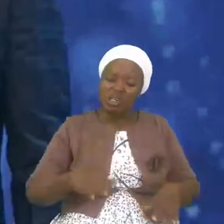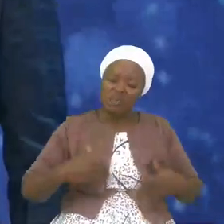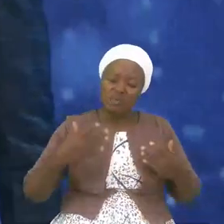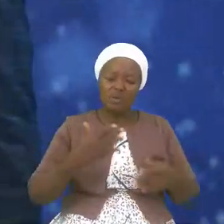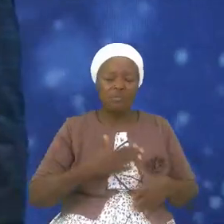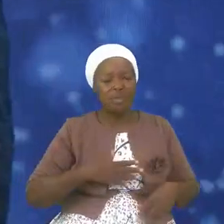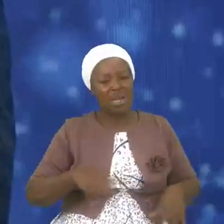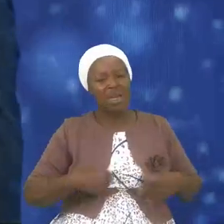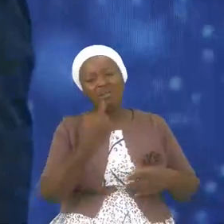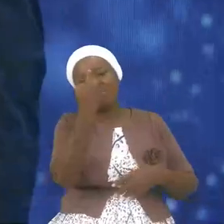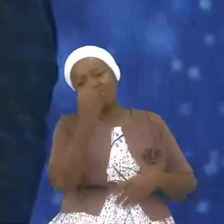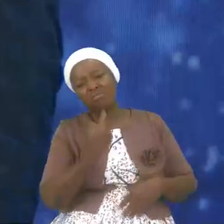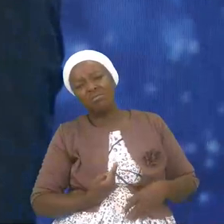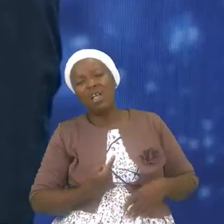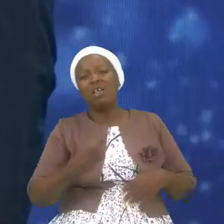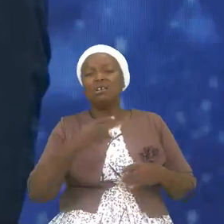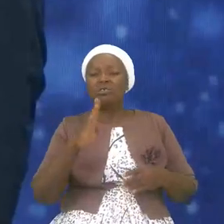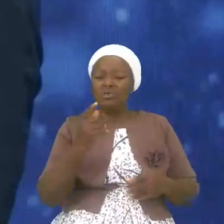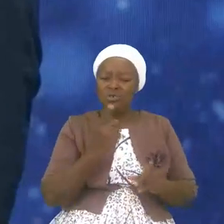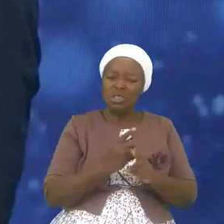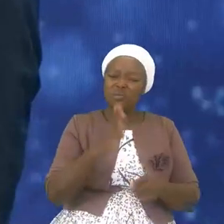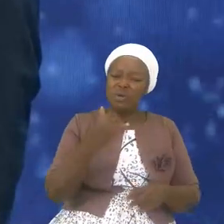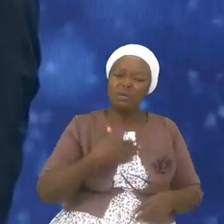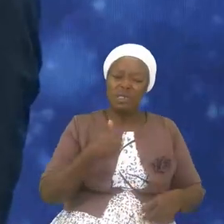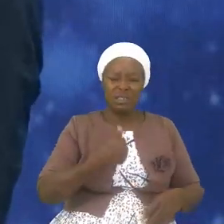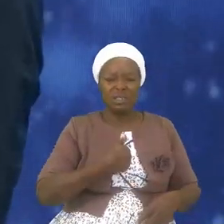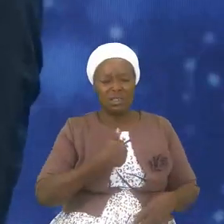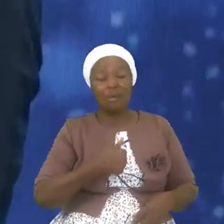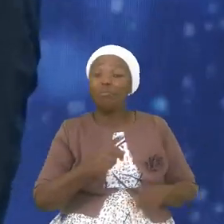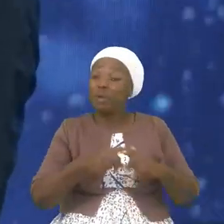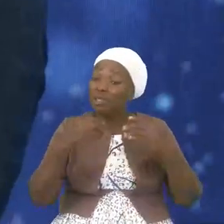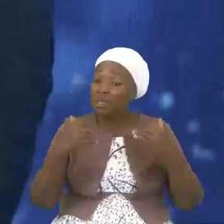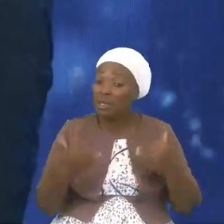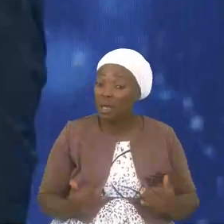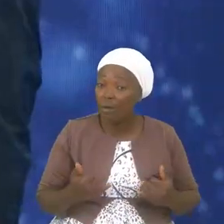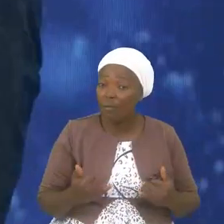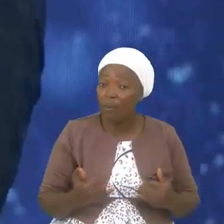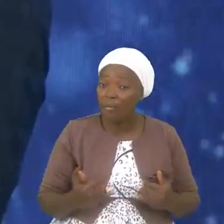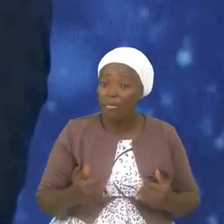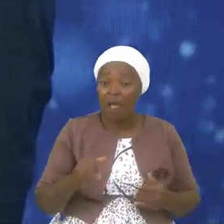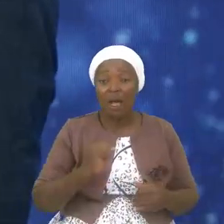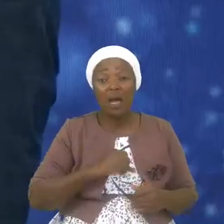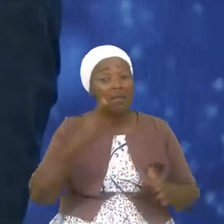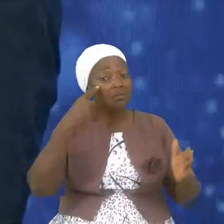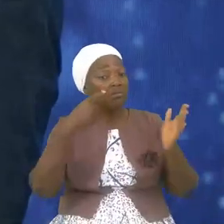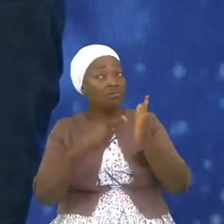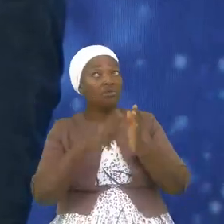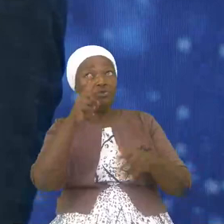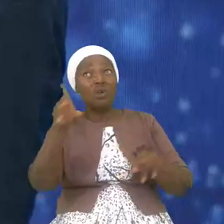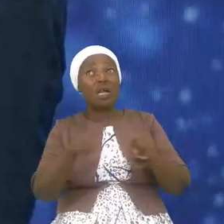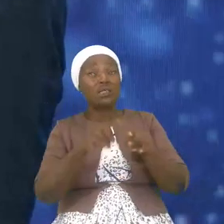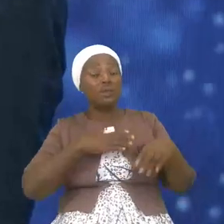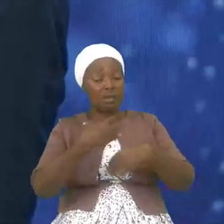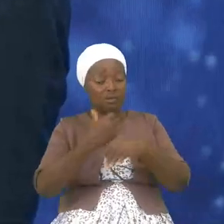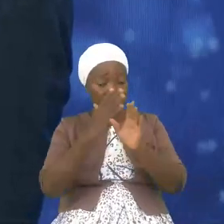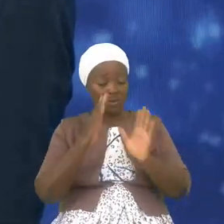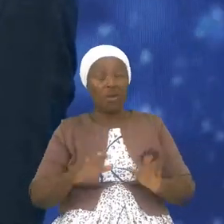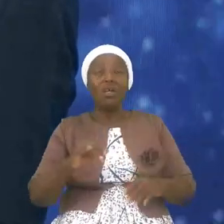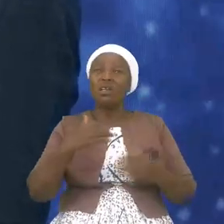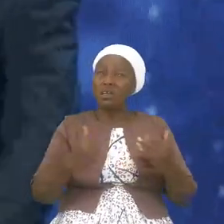dans l'isolement, tout seul, moi-même. Mais maintenant, je te reconnais que tu es mon